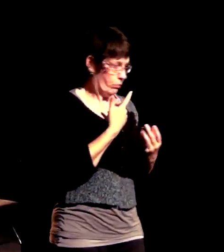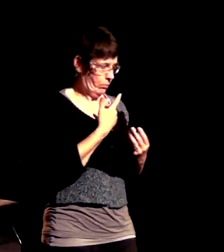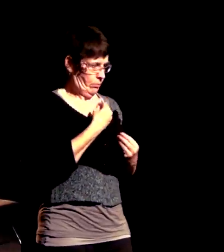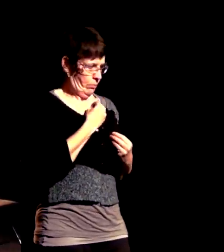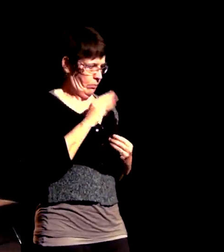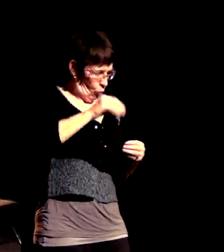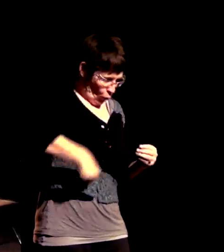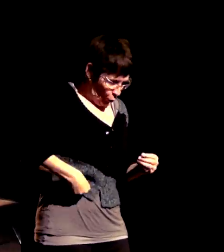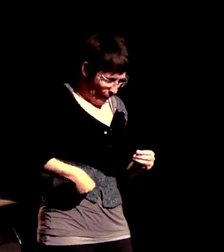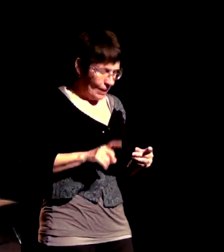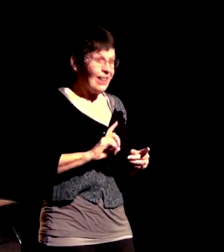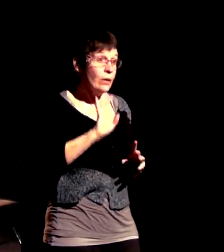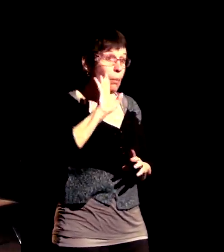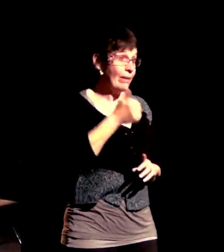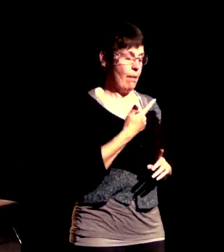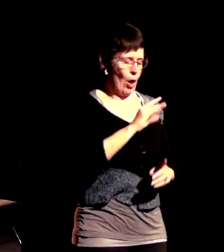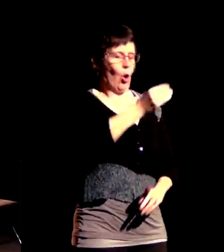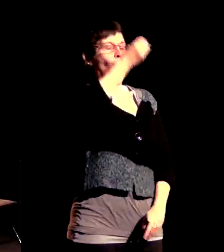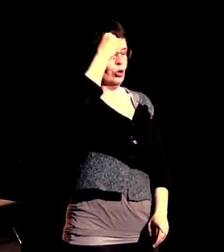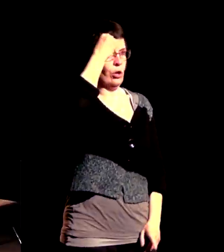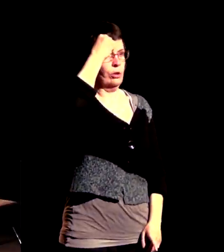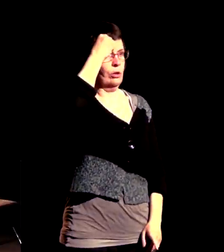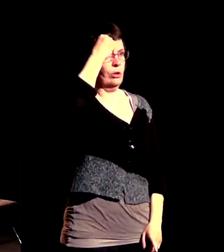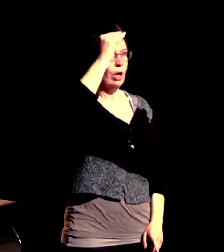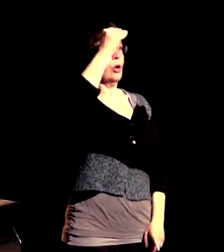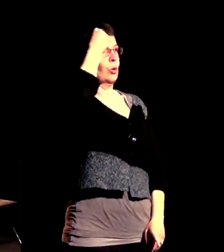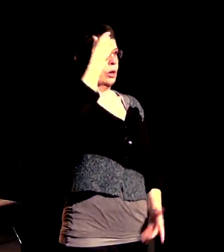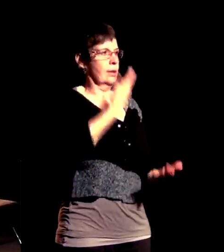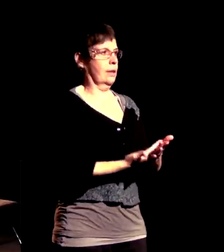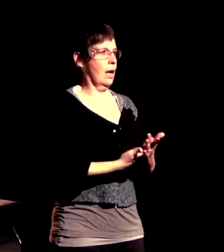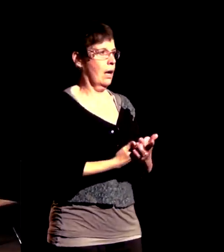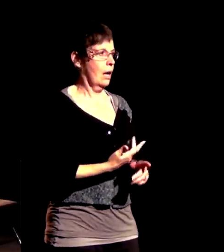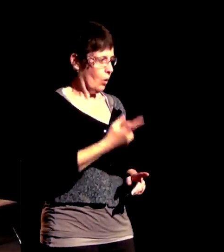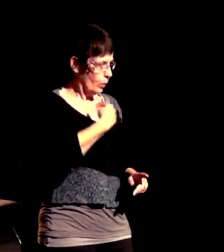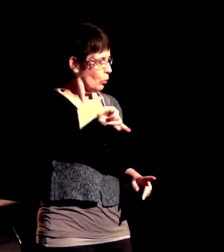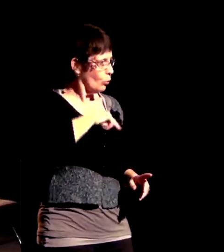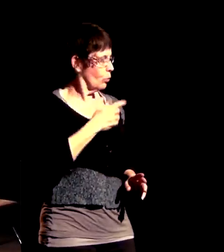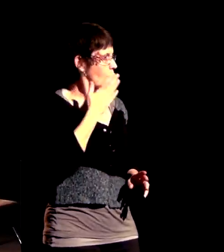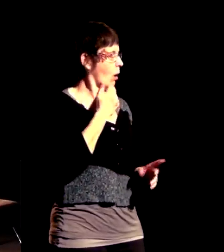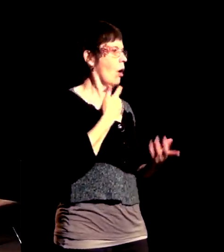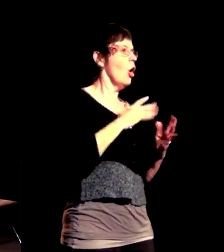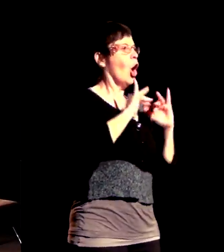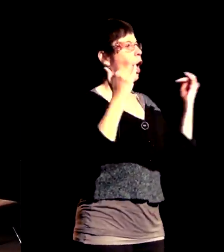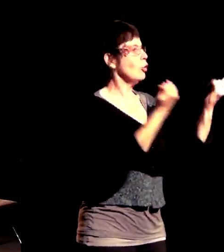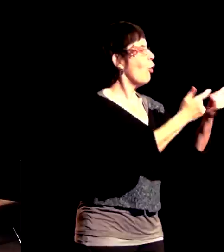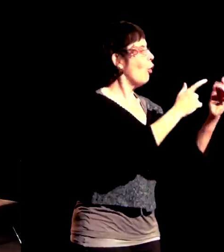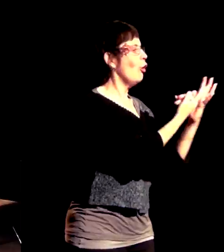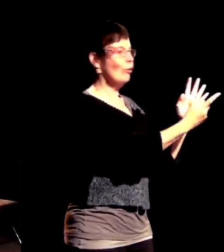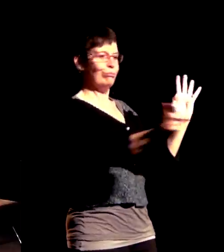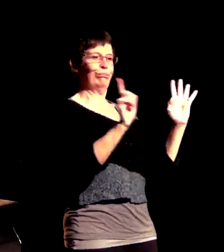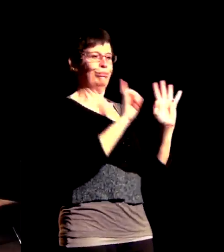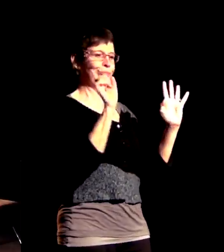conscience et accepter qu'on puisse être vu comme blanc. Souvent, les gens, le simple fait de dire on n'était qu'entre blancs dans la réunion, ils disent « Oh, comment tu peux dire ça?